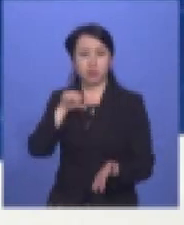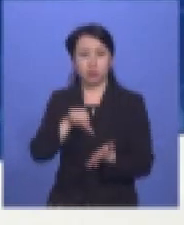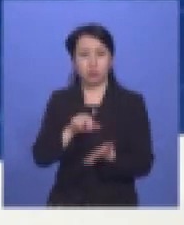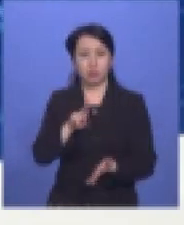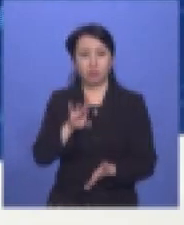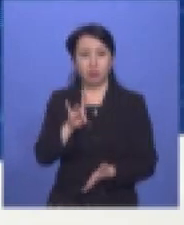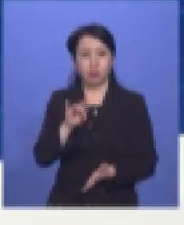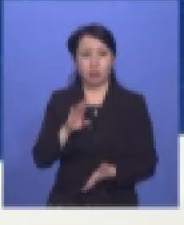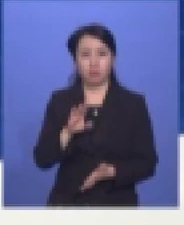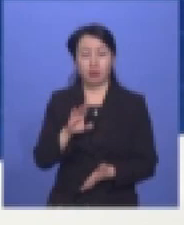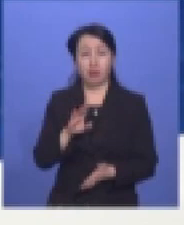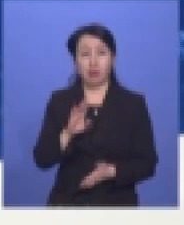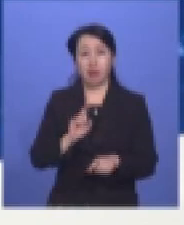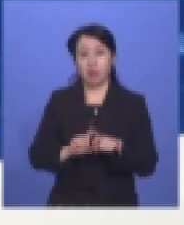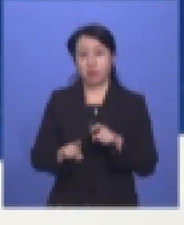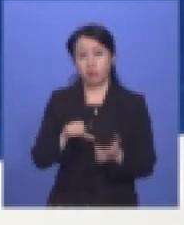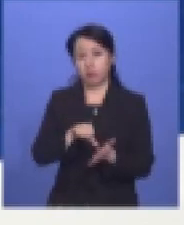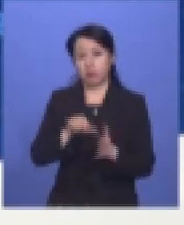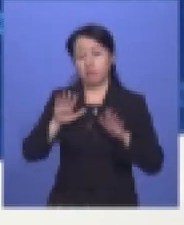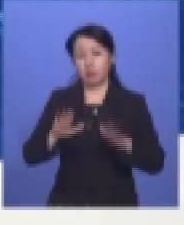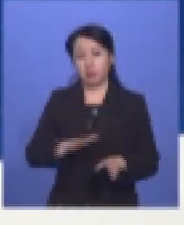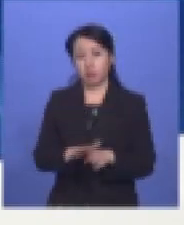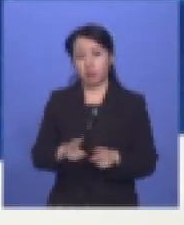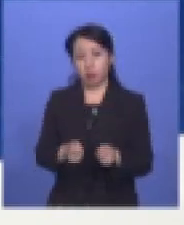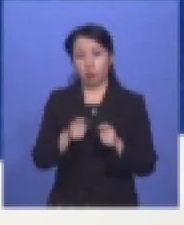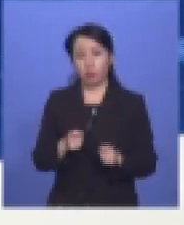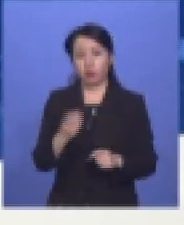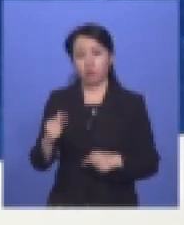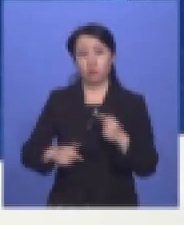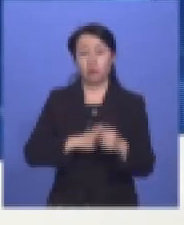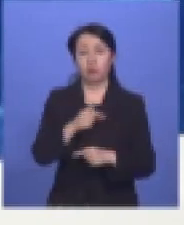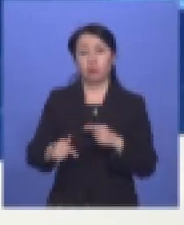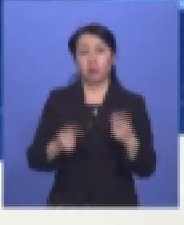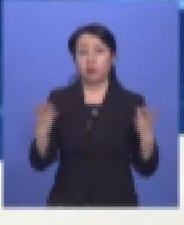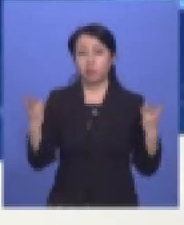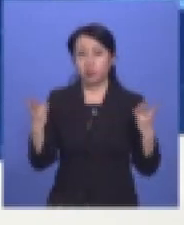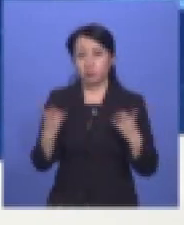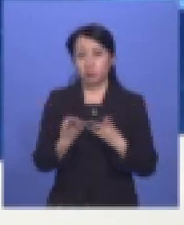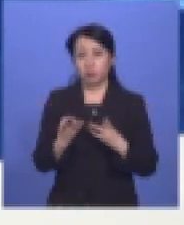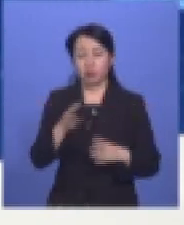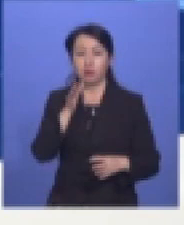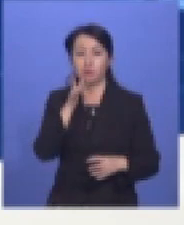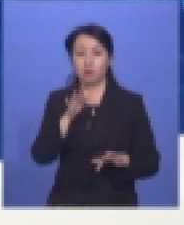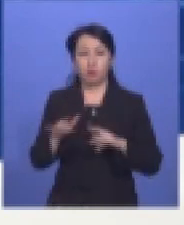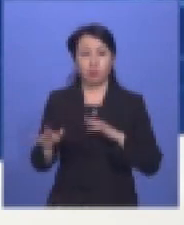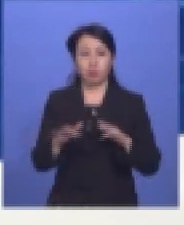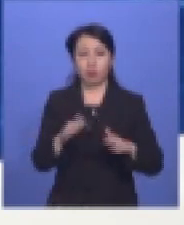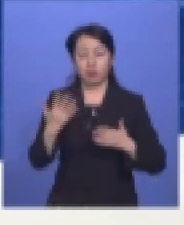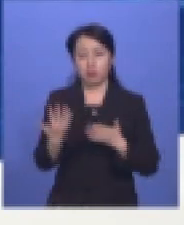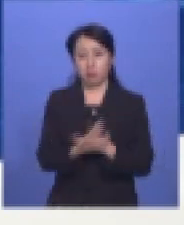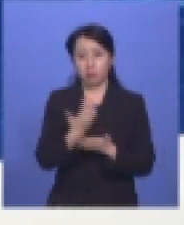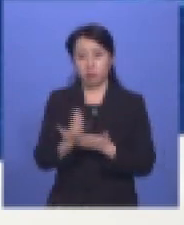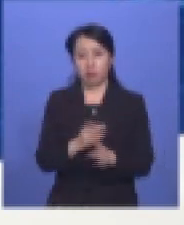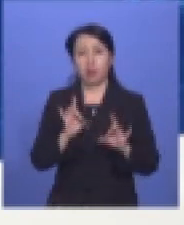совещание с участием медиаторов экспертов представителей местных исполнительных органов предпринимателей и потребителей в ходе